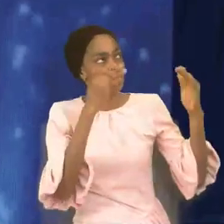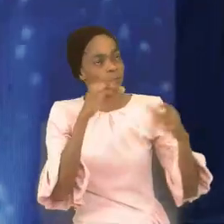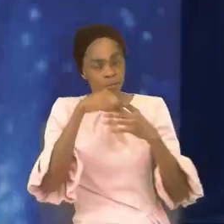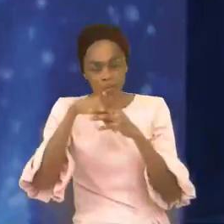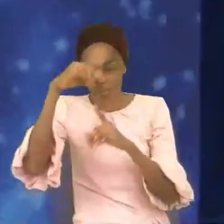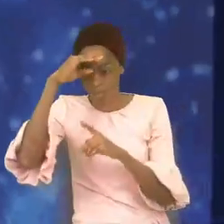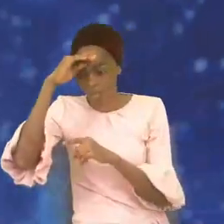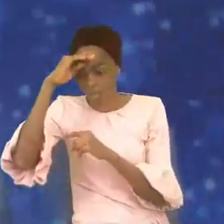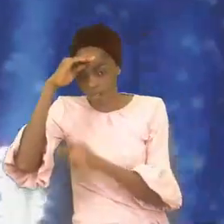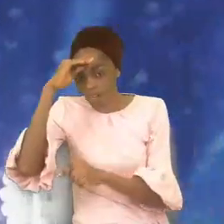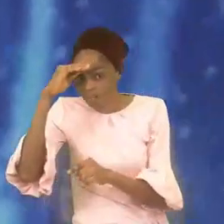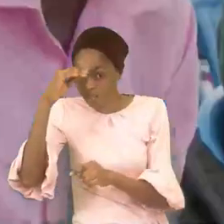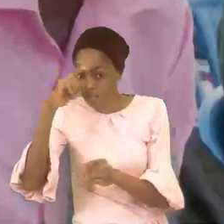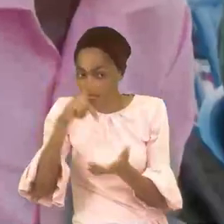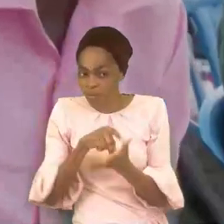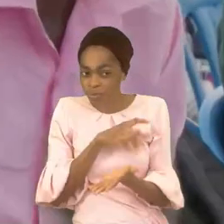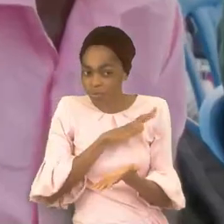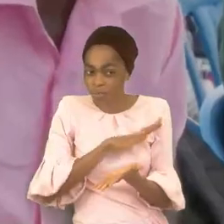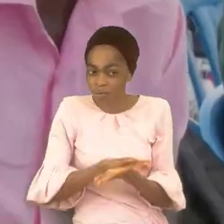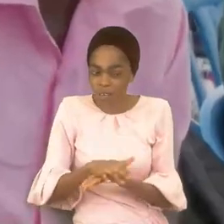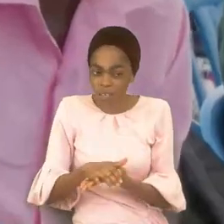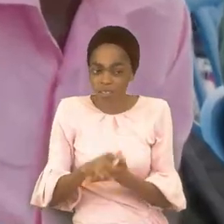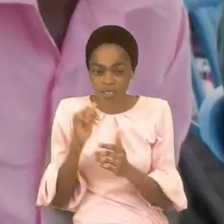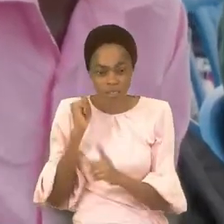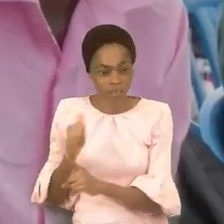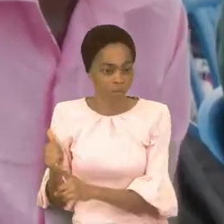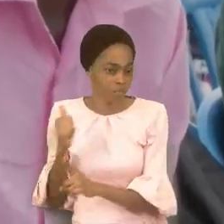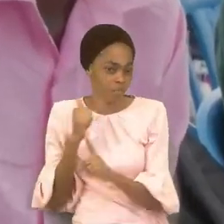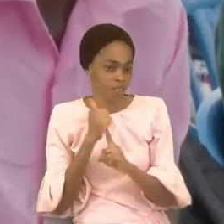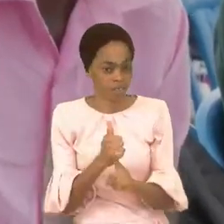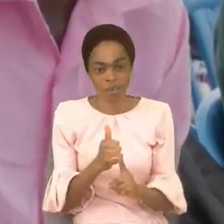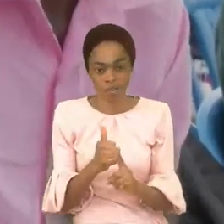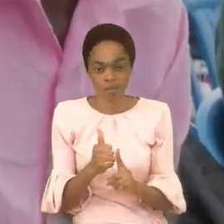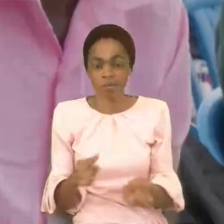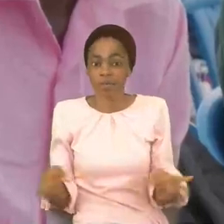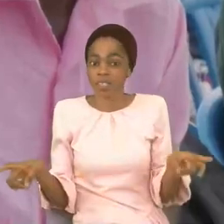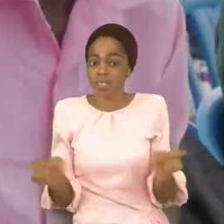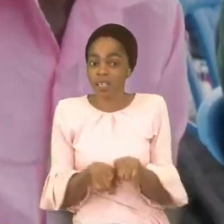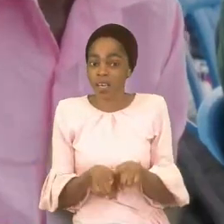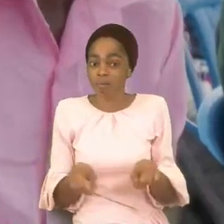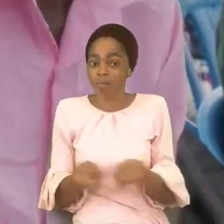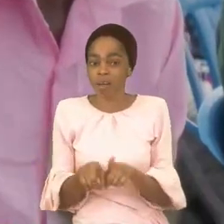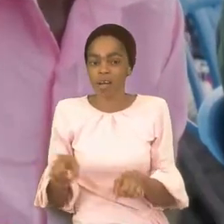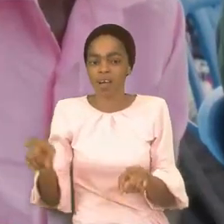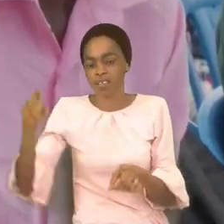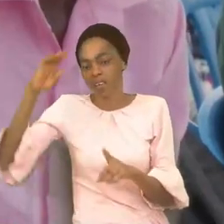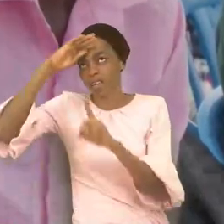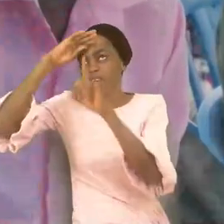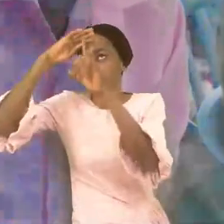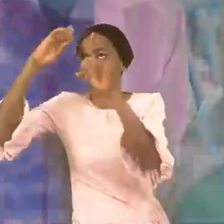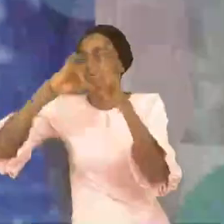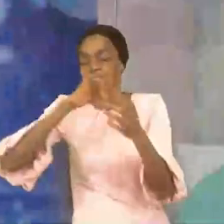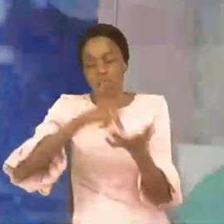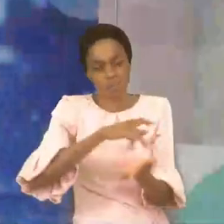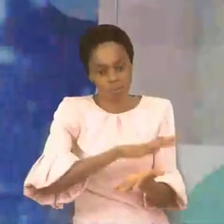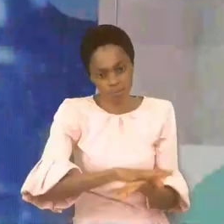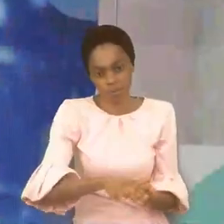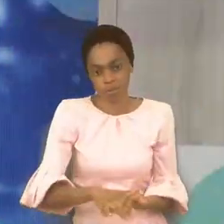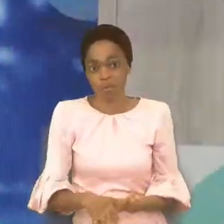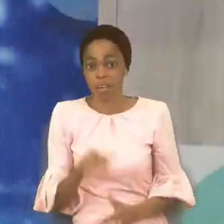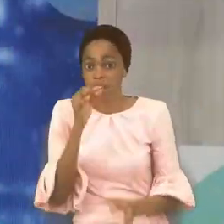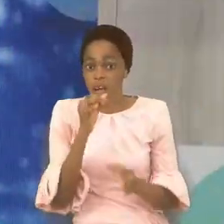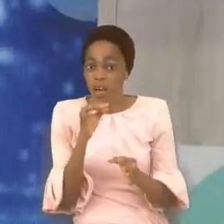se purifie comme lui-même est pur. Se purifie lui-même. Et